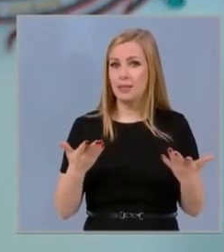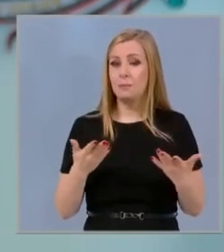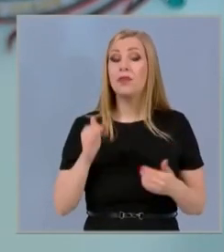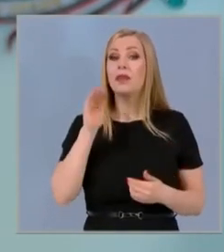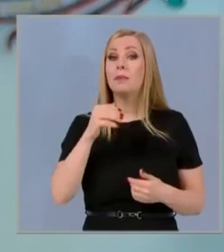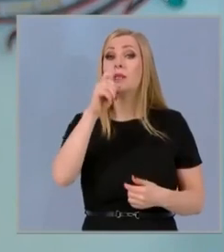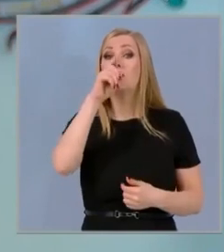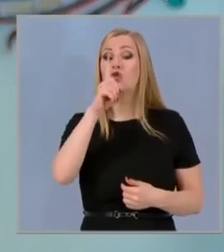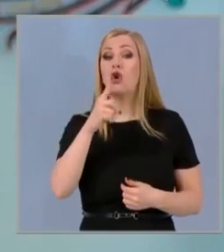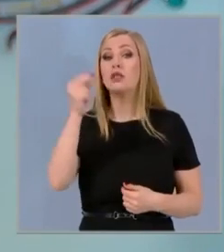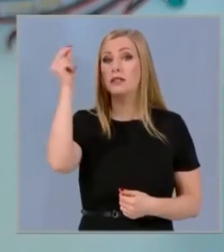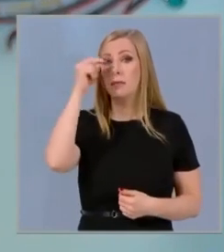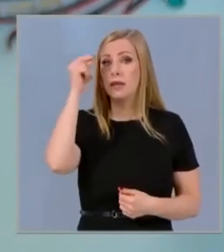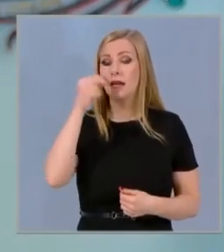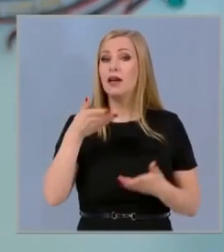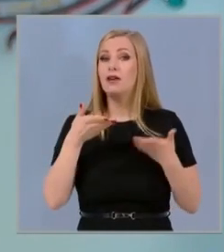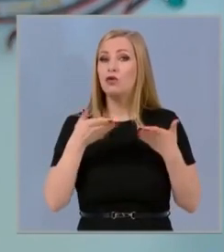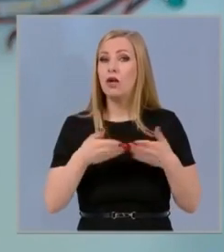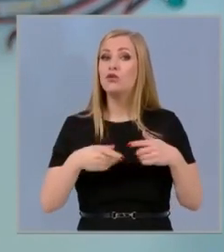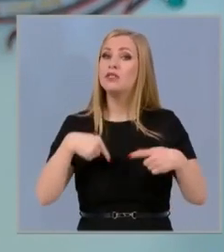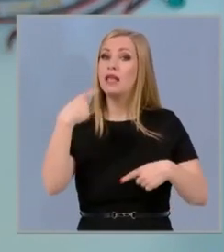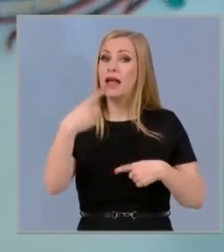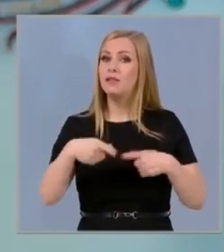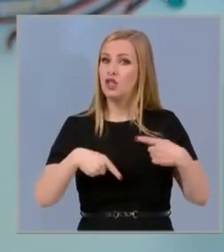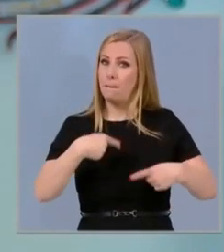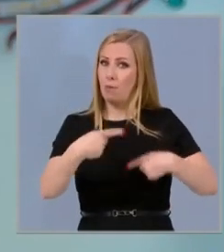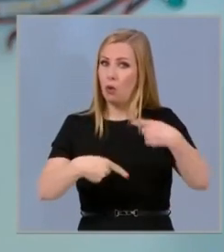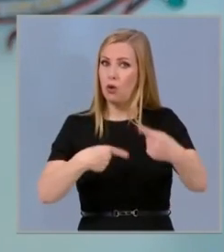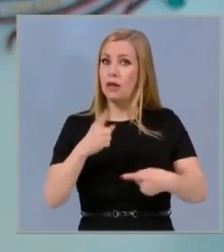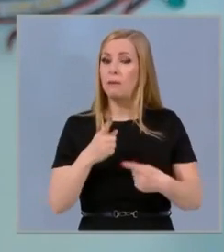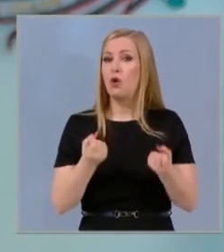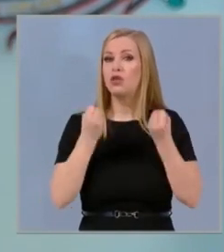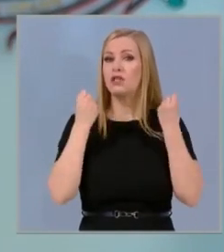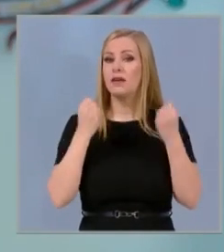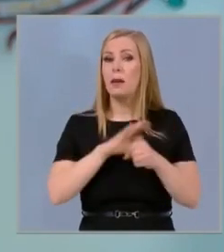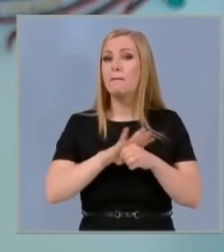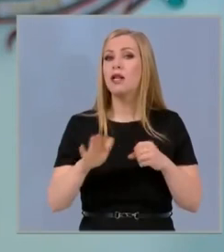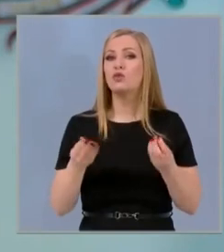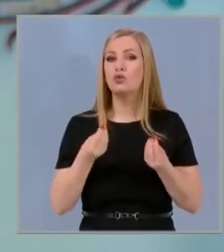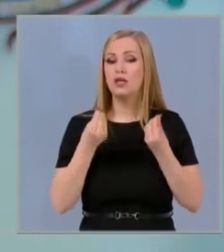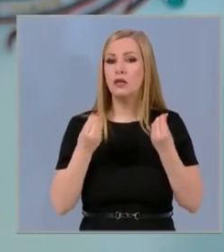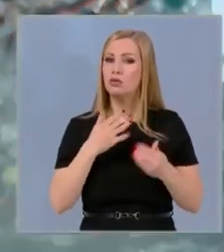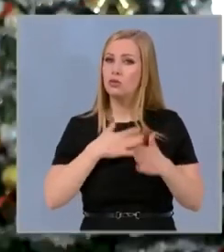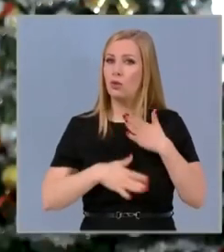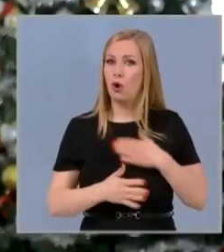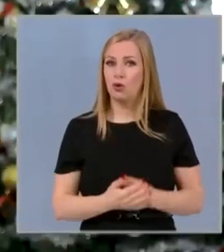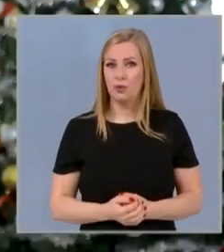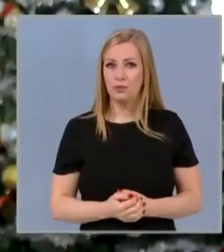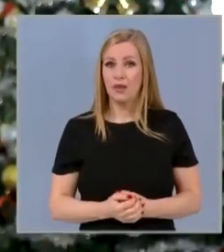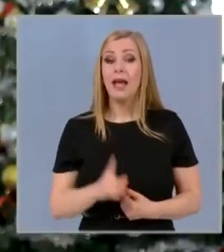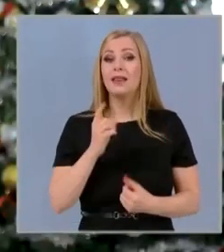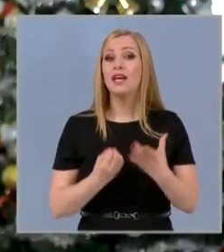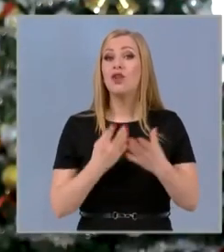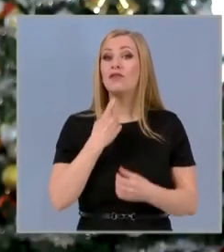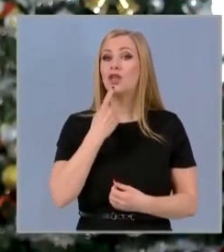бъдем достойни за България, в която следващите поколения ще могат да живеят пълноценно и спокойно. Нека